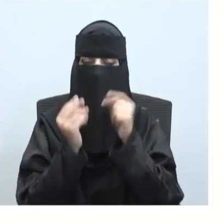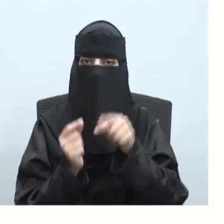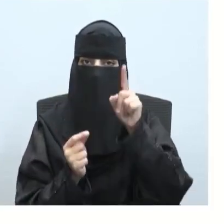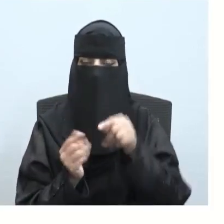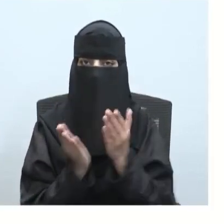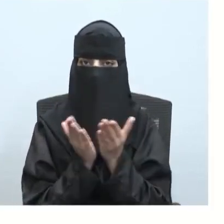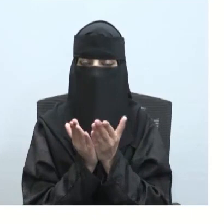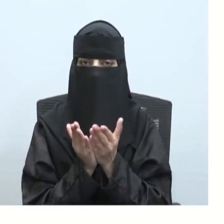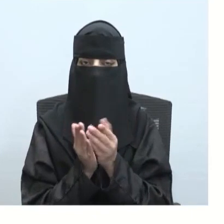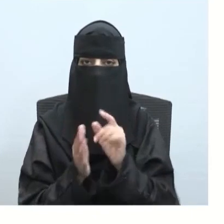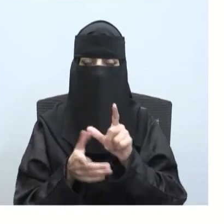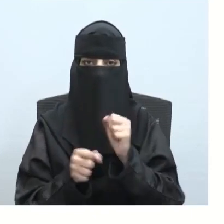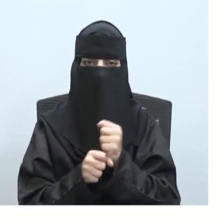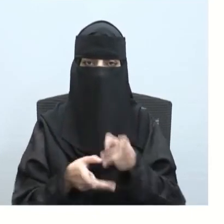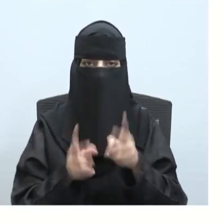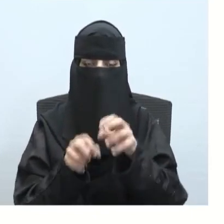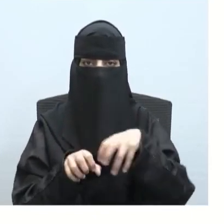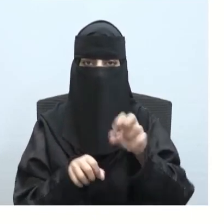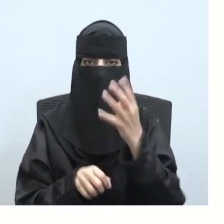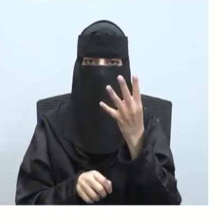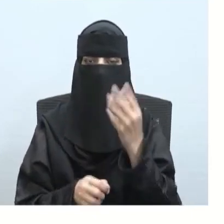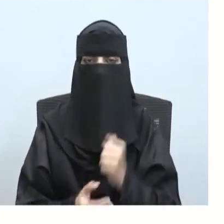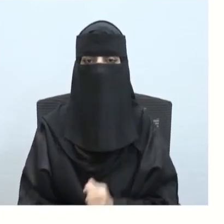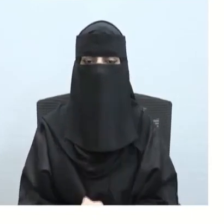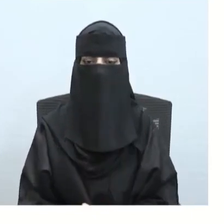في درسنا اليوم على مشروع الوحدة الرابعة.